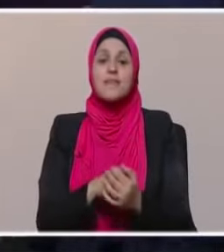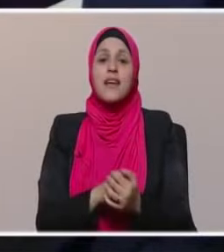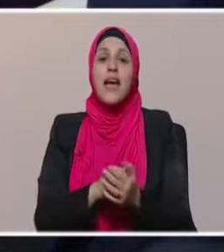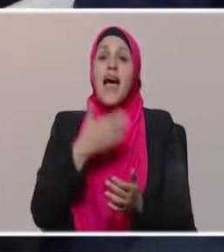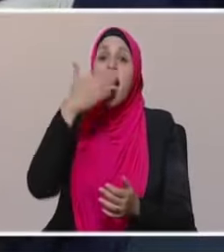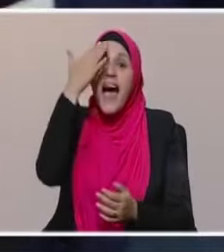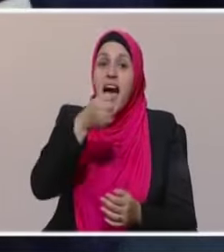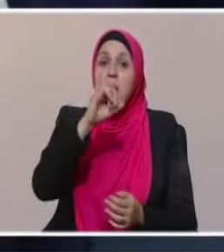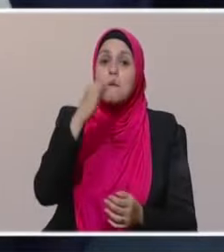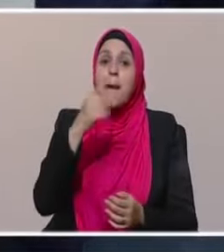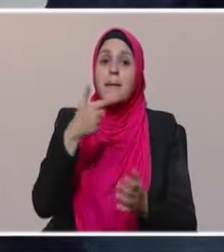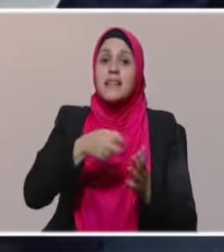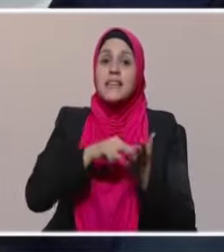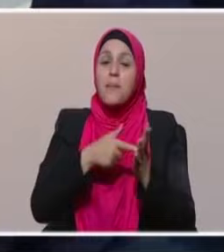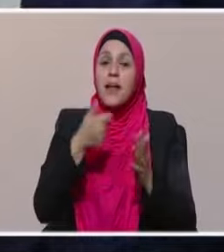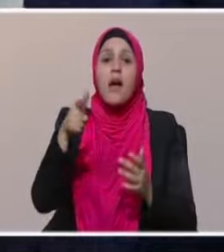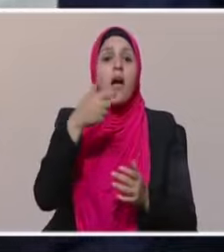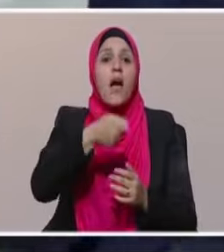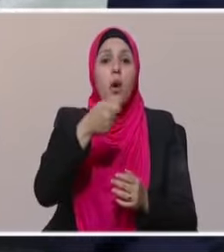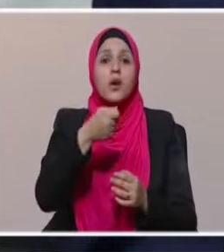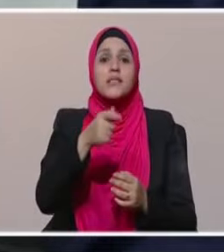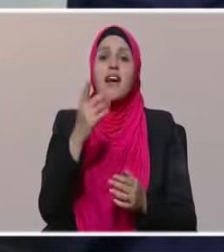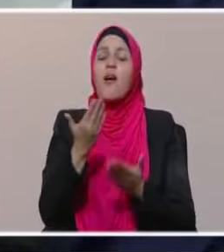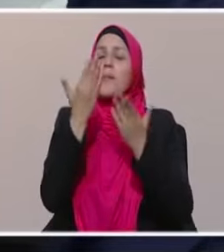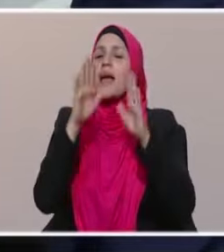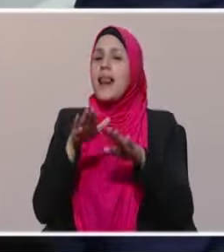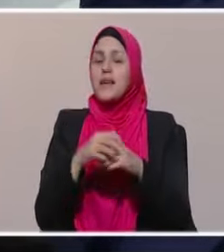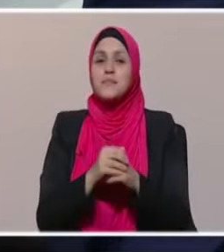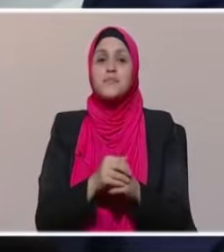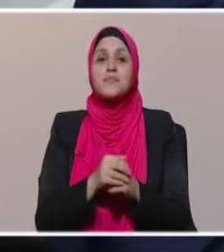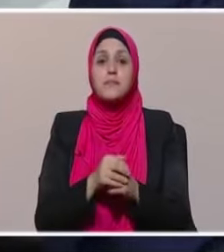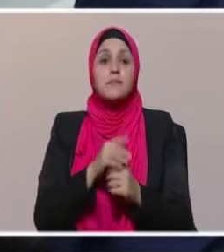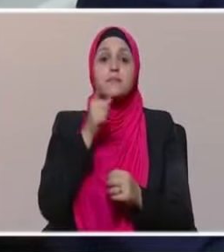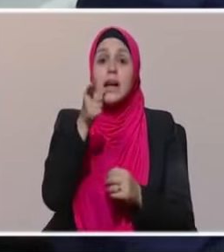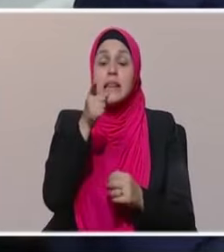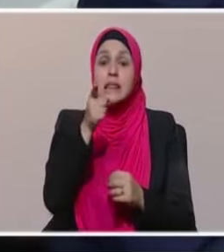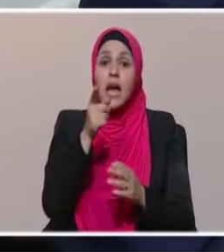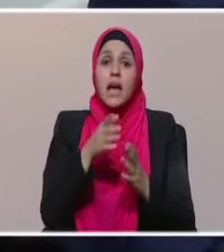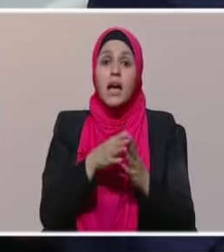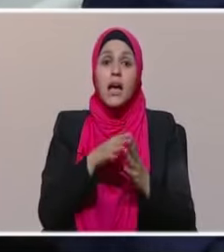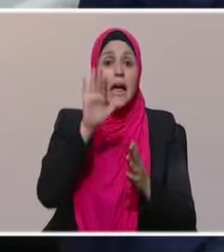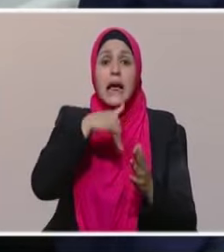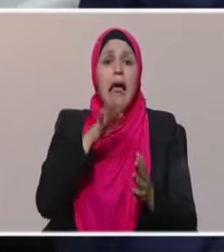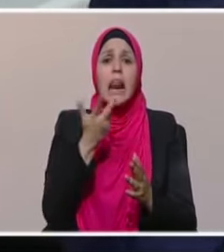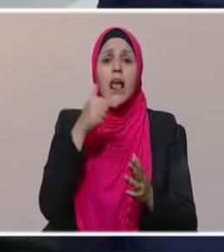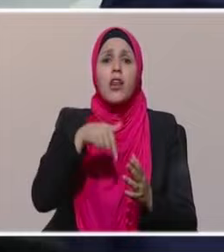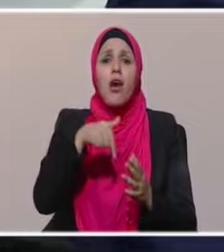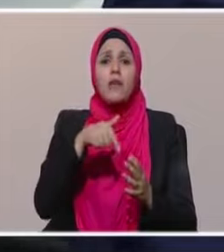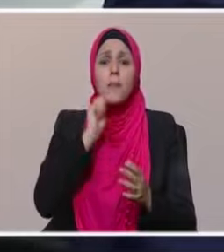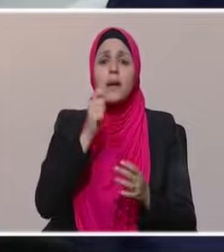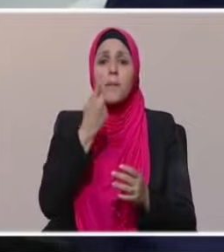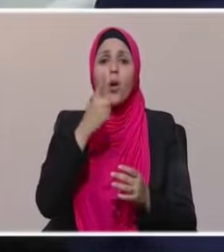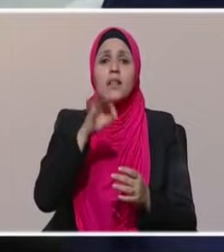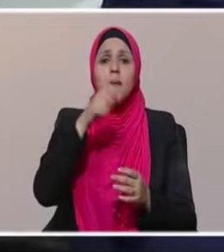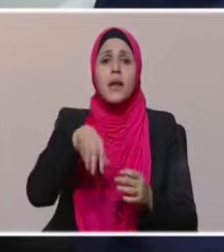اتفضل. اهلا بيك يا محمد. ازيك؟ الله يخليك. انت جاي النهارده ليه لواحد من الناس؟